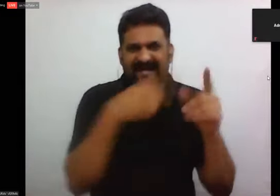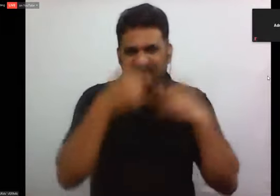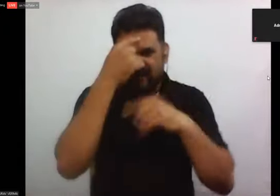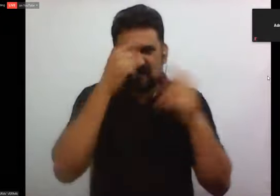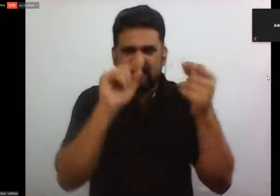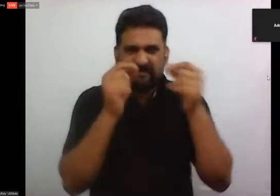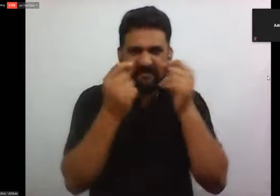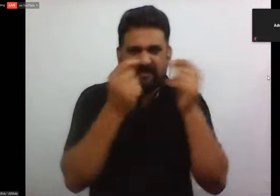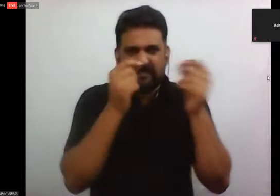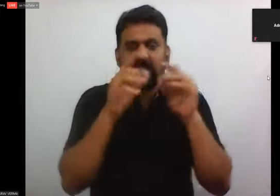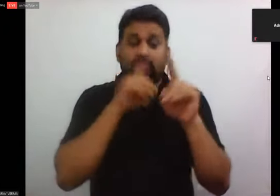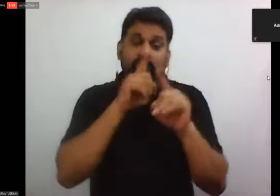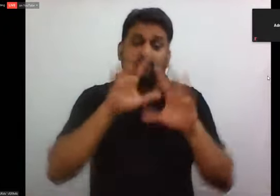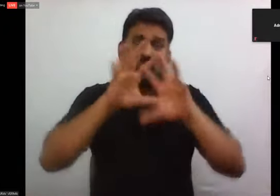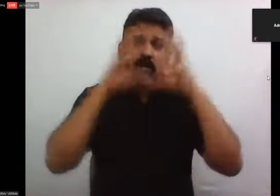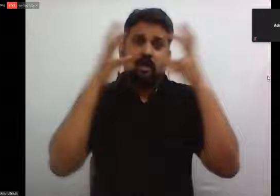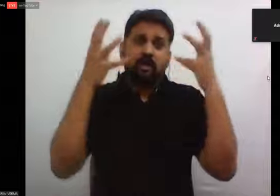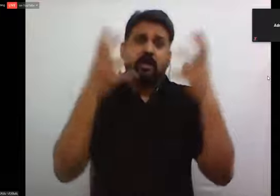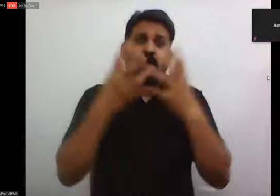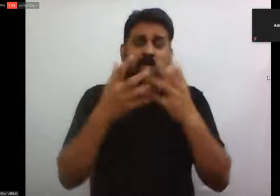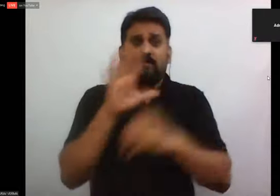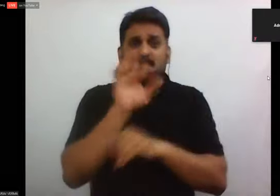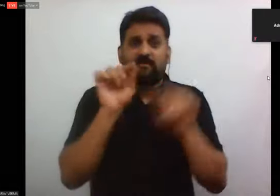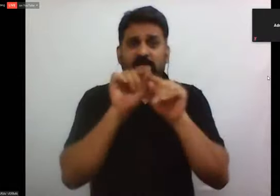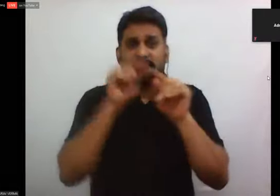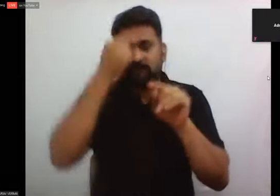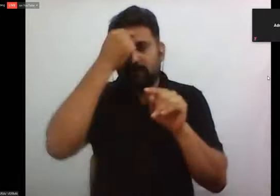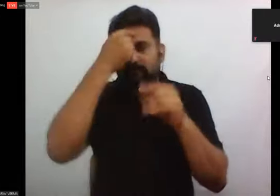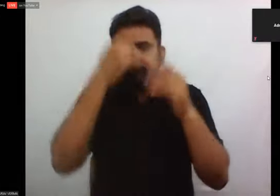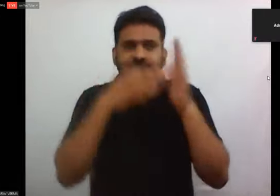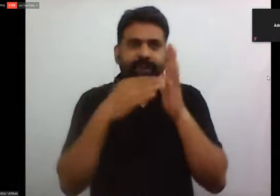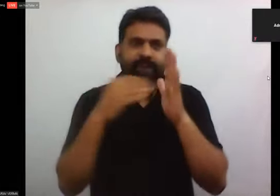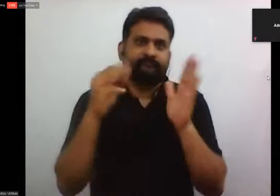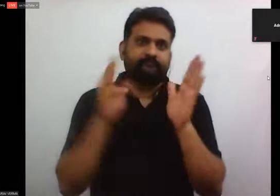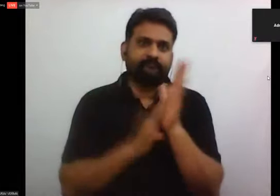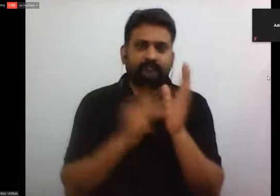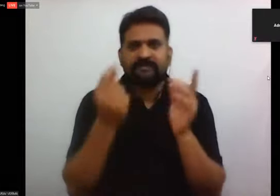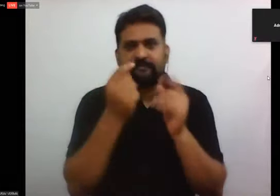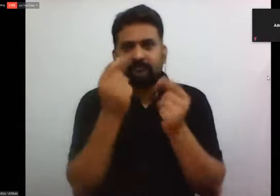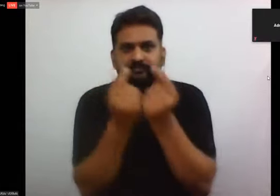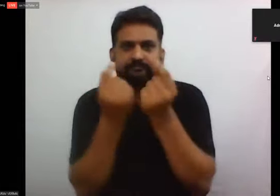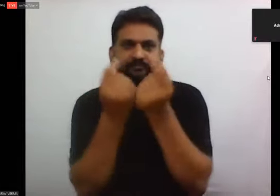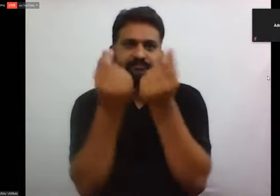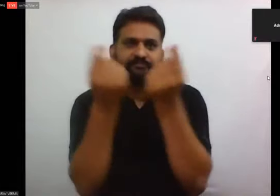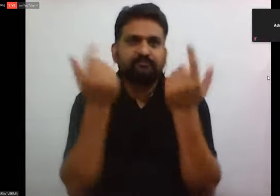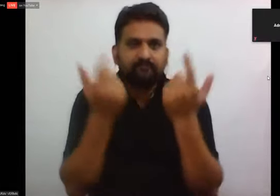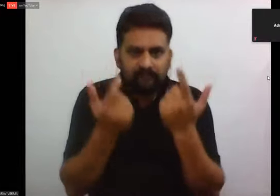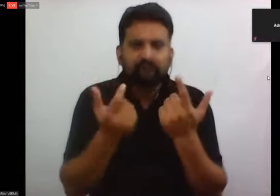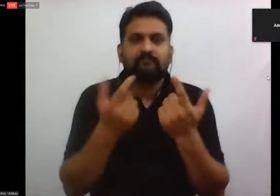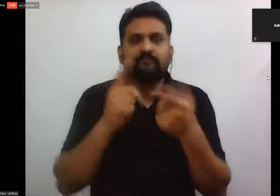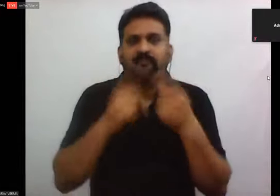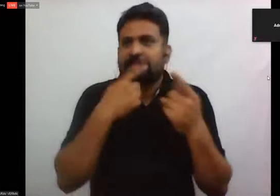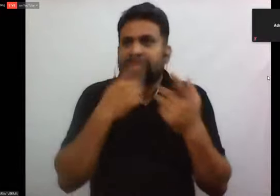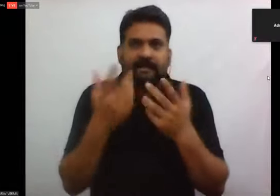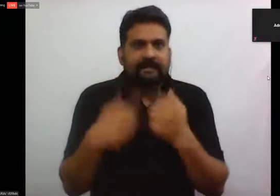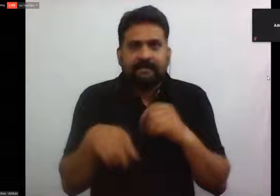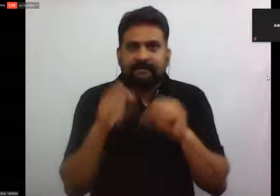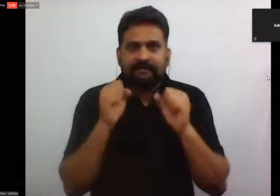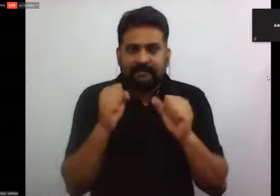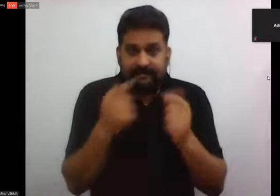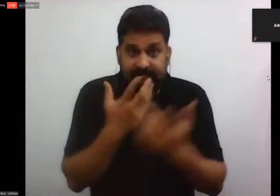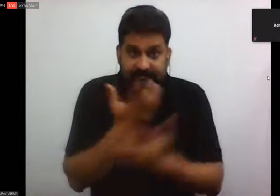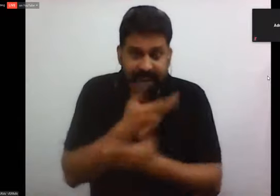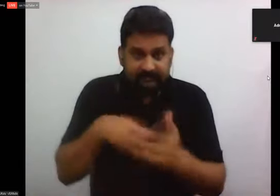In fact, half of the world, there's issue with Zoom. They are having some technical issues because of which we could not go. I mean, our